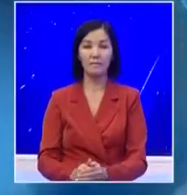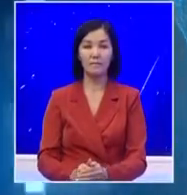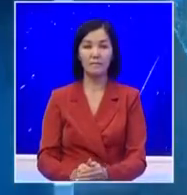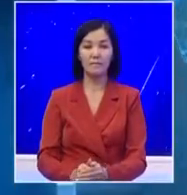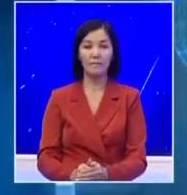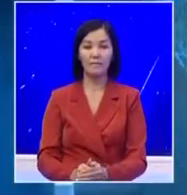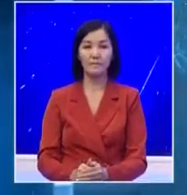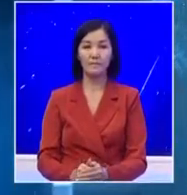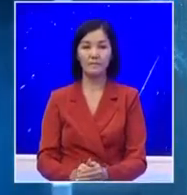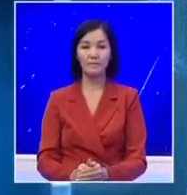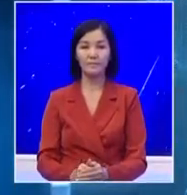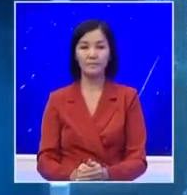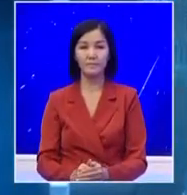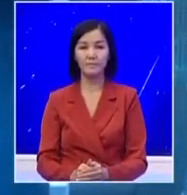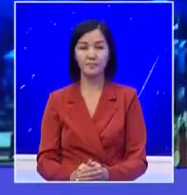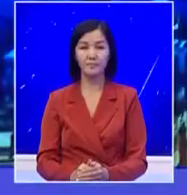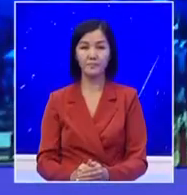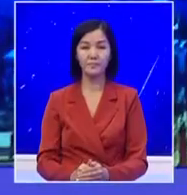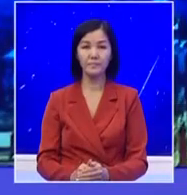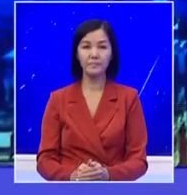арнасы, Алакөл ауданынан.